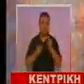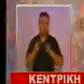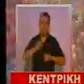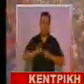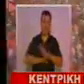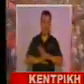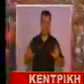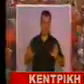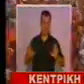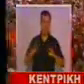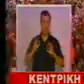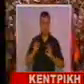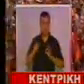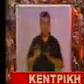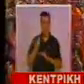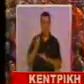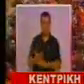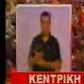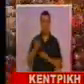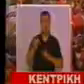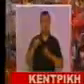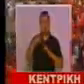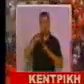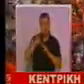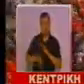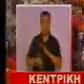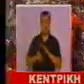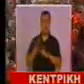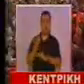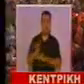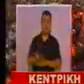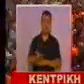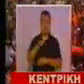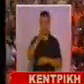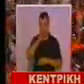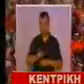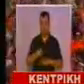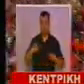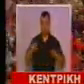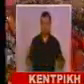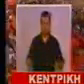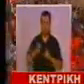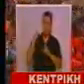με αίτημα, ουσίας αίτημα και με έμπρακτες μορφές